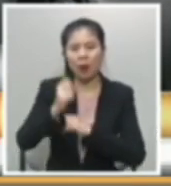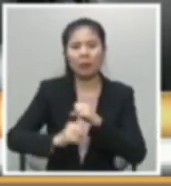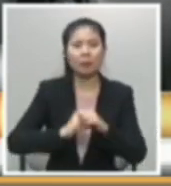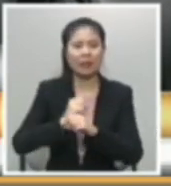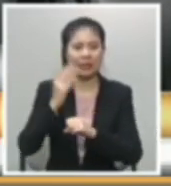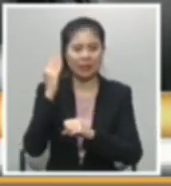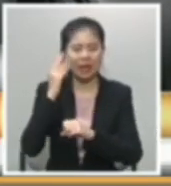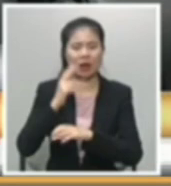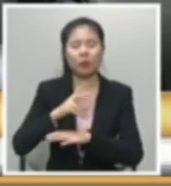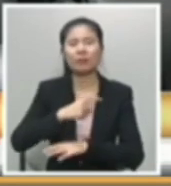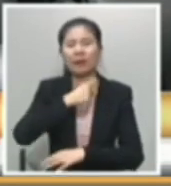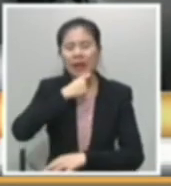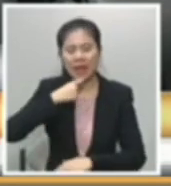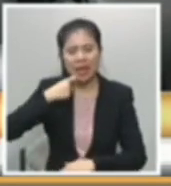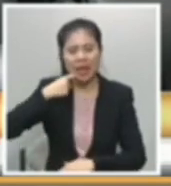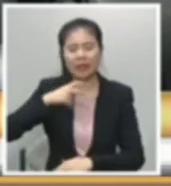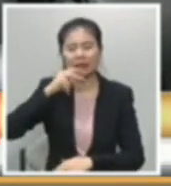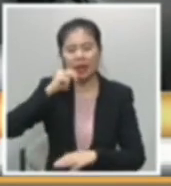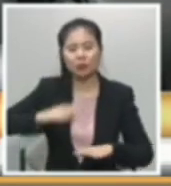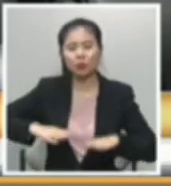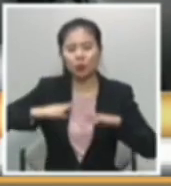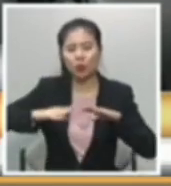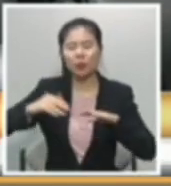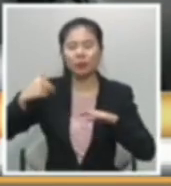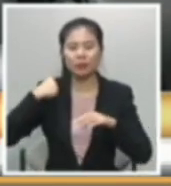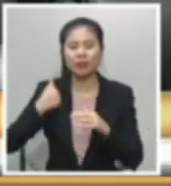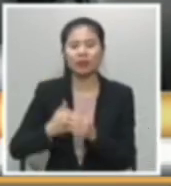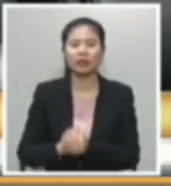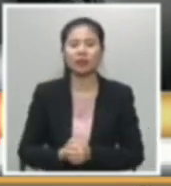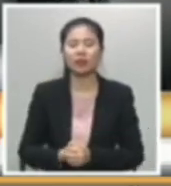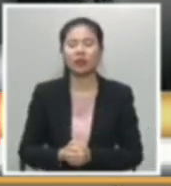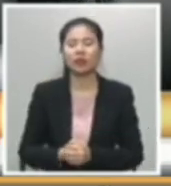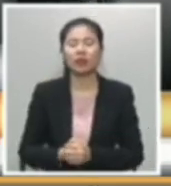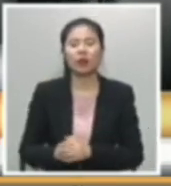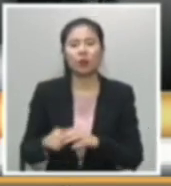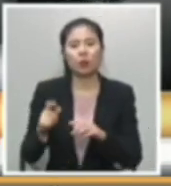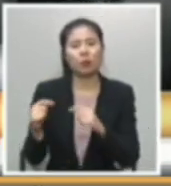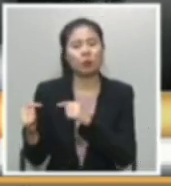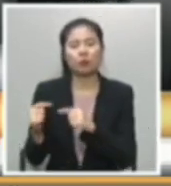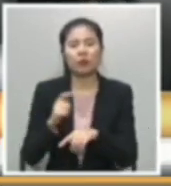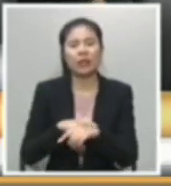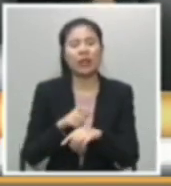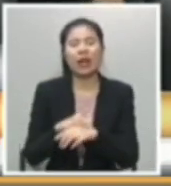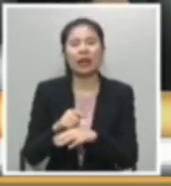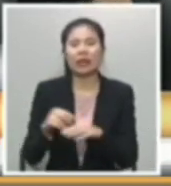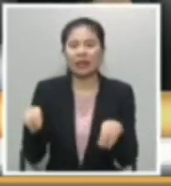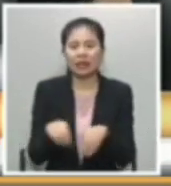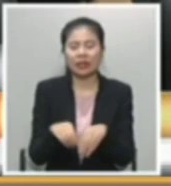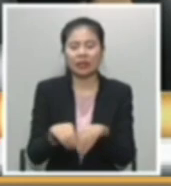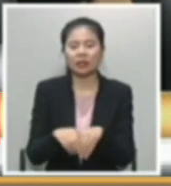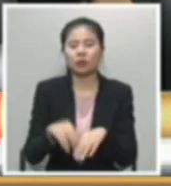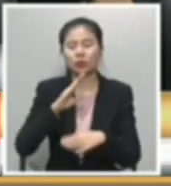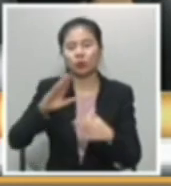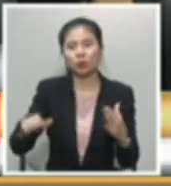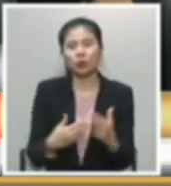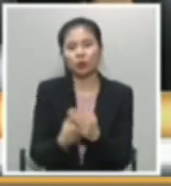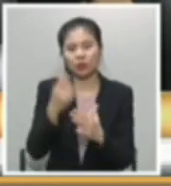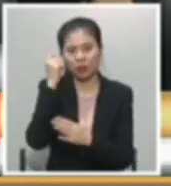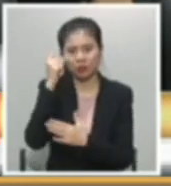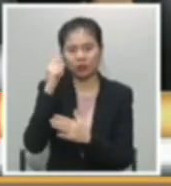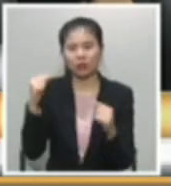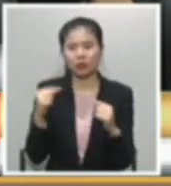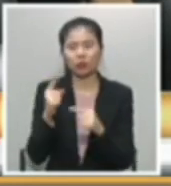ทั้งภัยแล้งแล้วก็ทั้งน้ำท่วมนะครับต่อกันเลยภายในเวลาไม่กี่เดือนซึ่งก็เป็นอันเข้าใจได้ว่าทำ